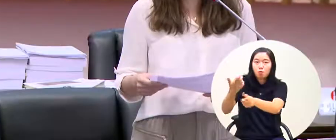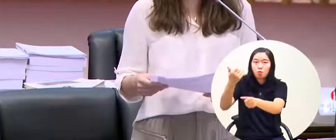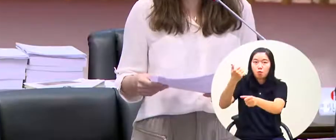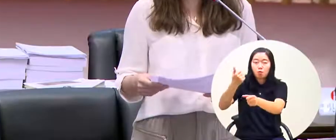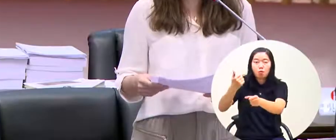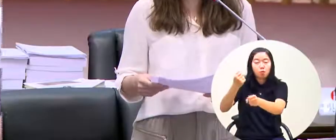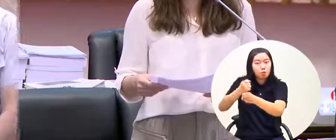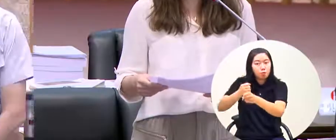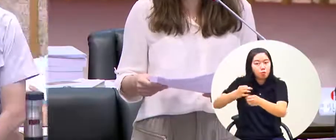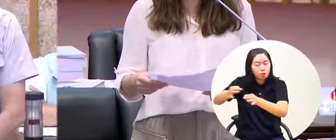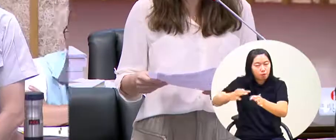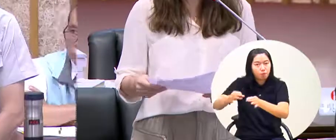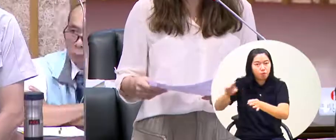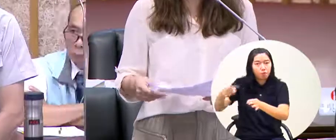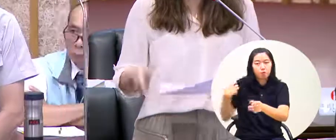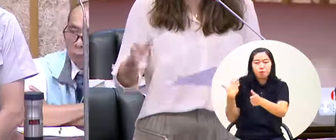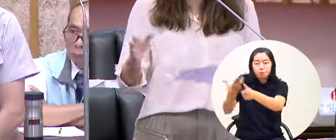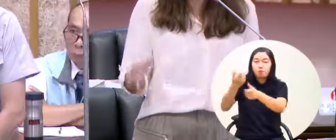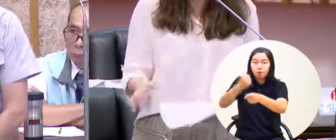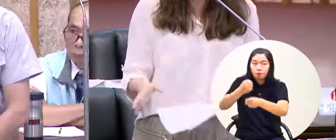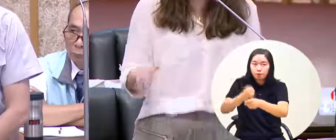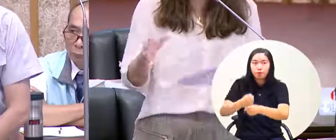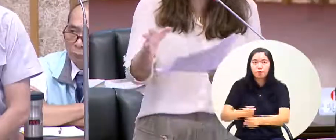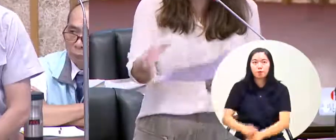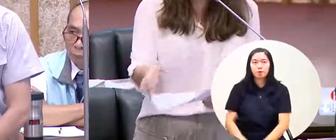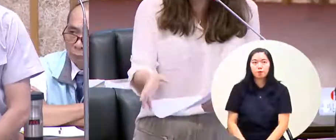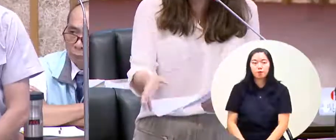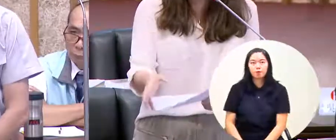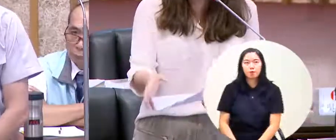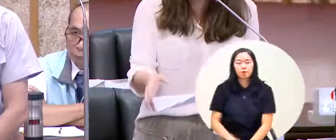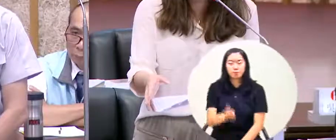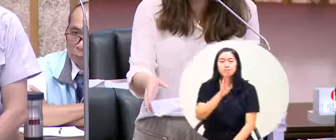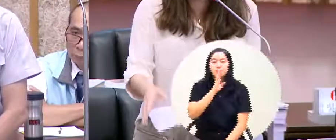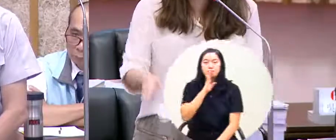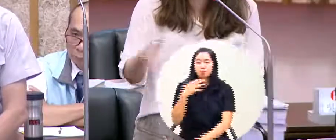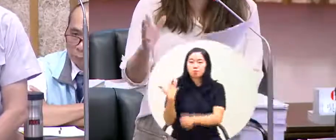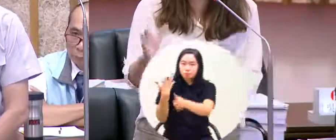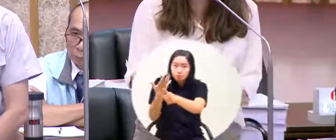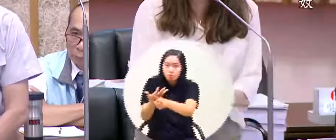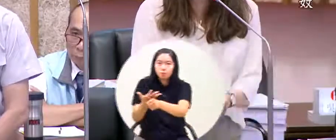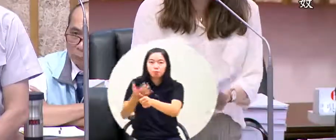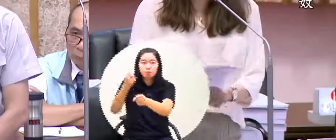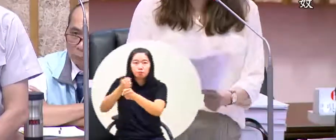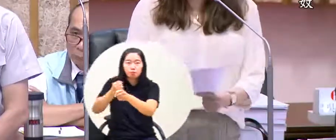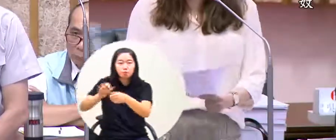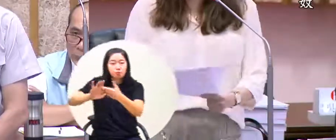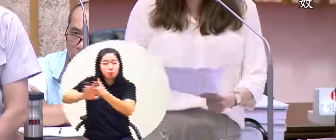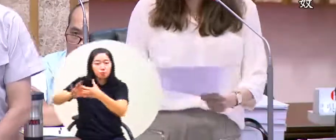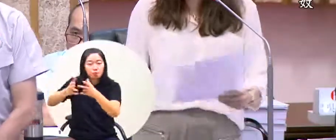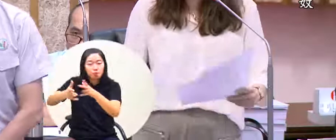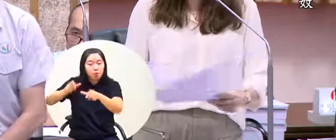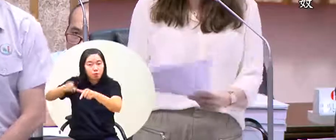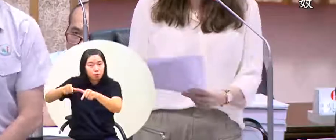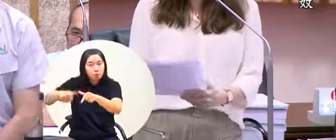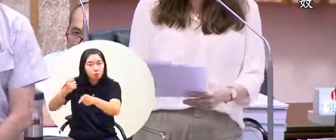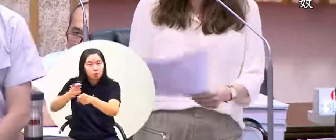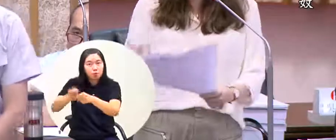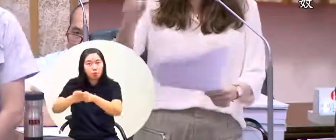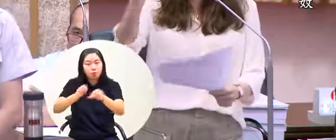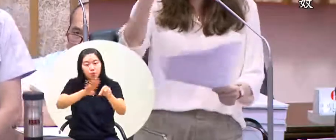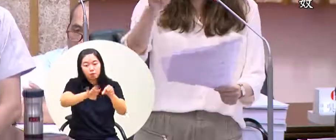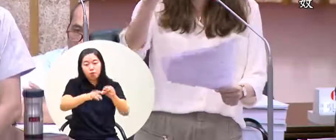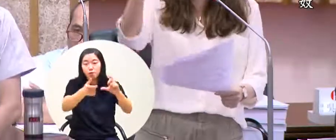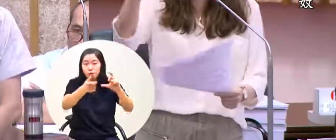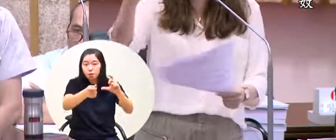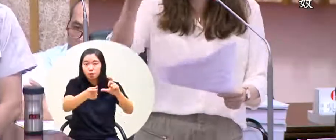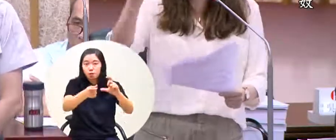这部分是用发包的一个形式。 是你们委外经营给厂商发包，厂商请了南区，